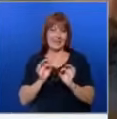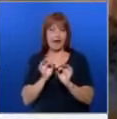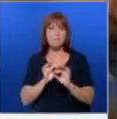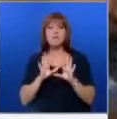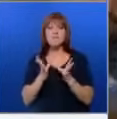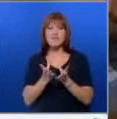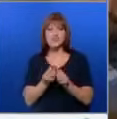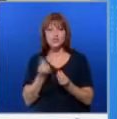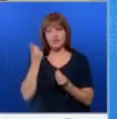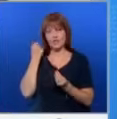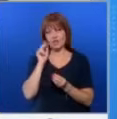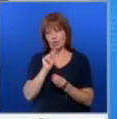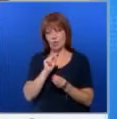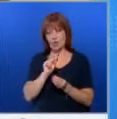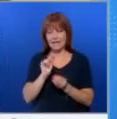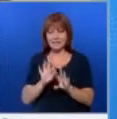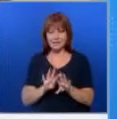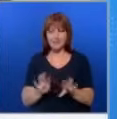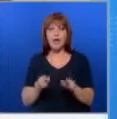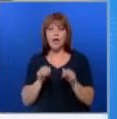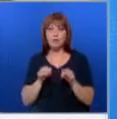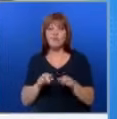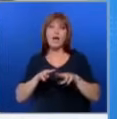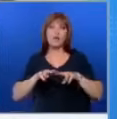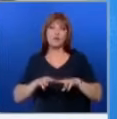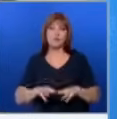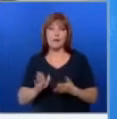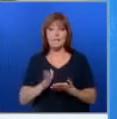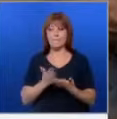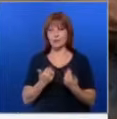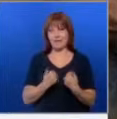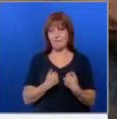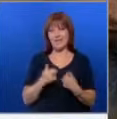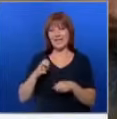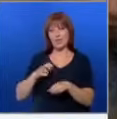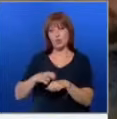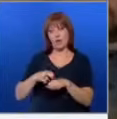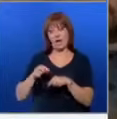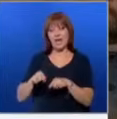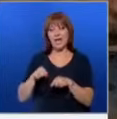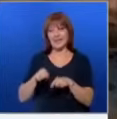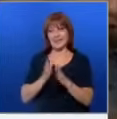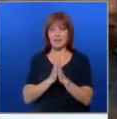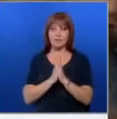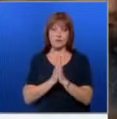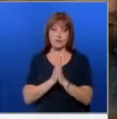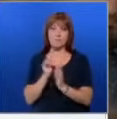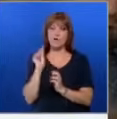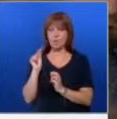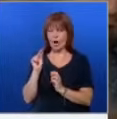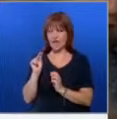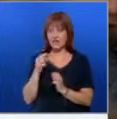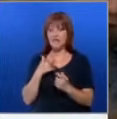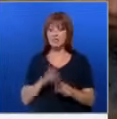което имам вчера, го казах в декларация. Нека това да го оставя между мен и господин Доган. Ето, днеска го призовавам и му казвам. Аз